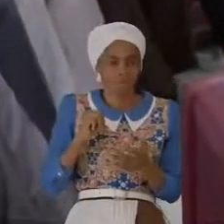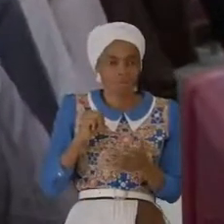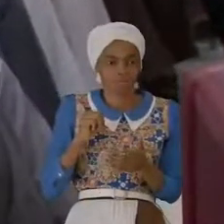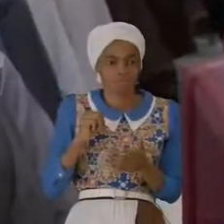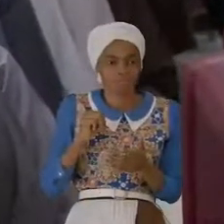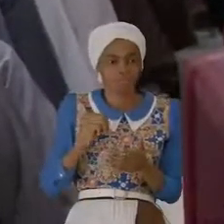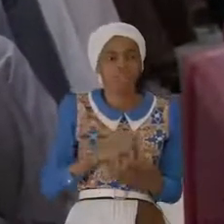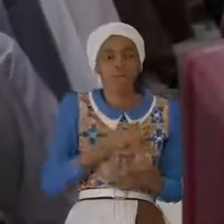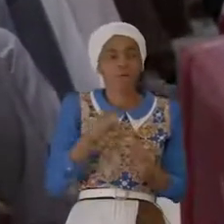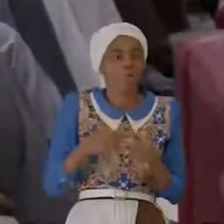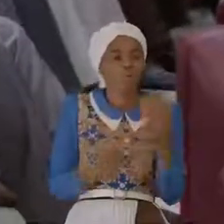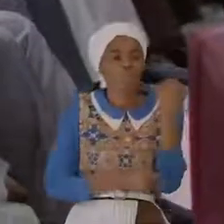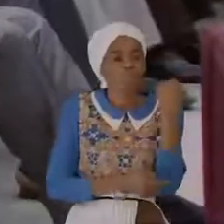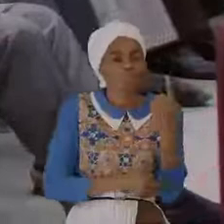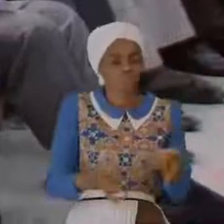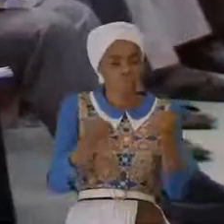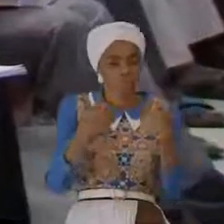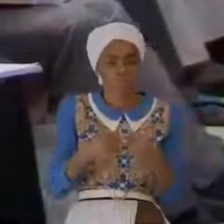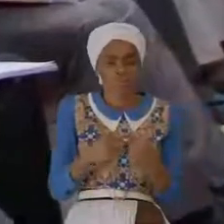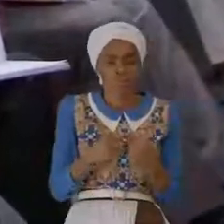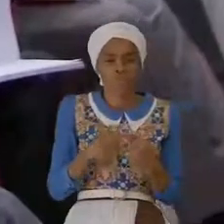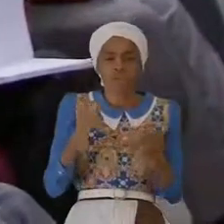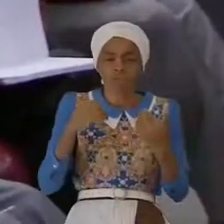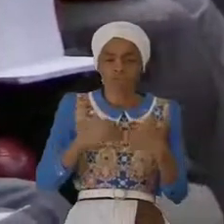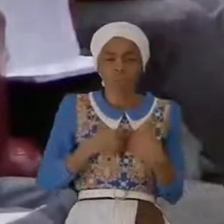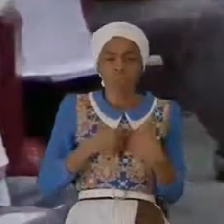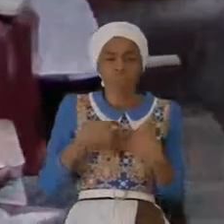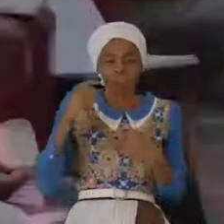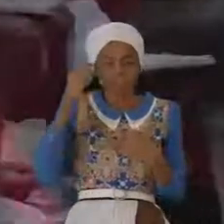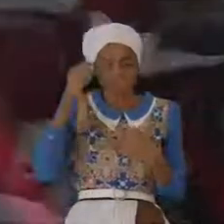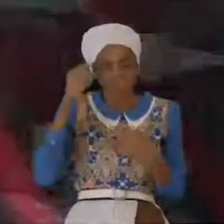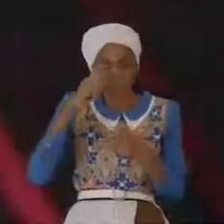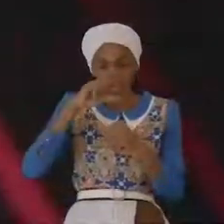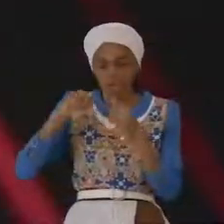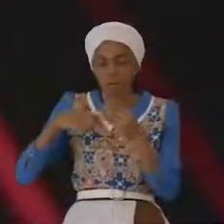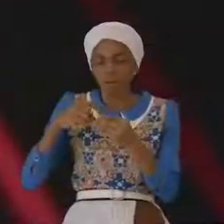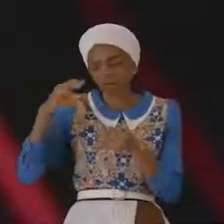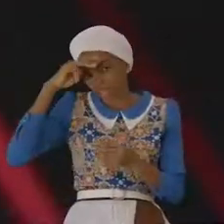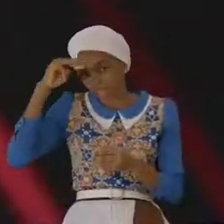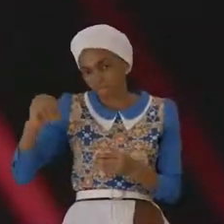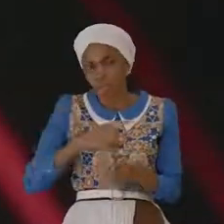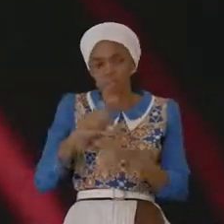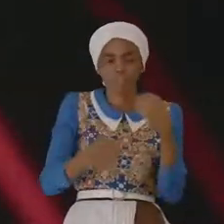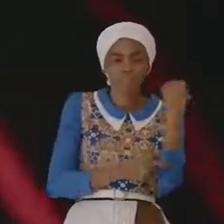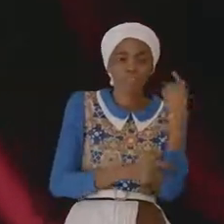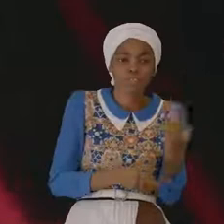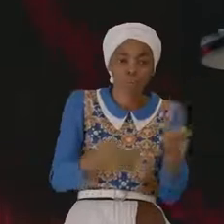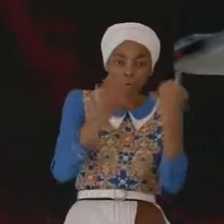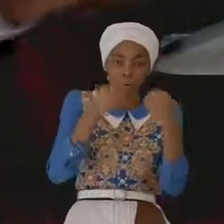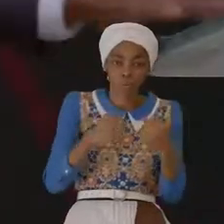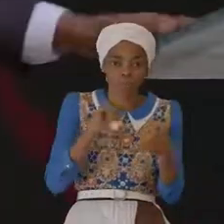Christ. Lorsque la tendance se présente à changer la course, à changer de